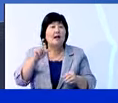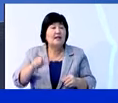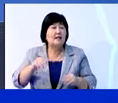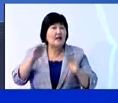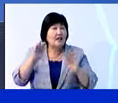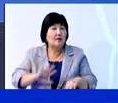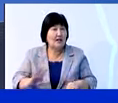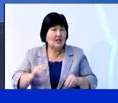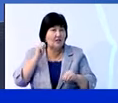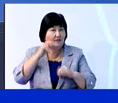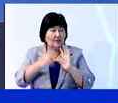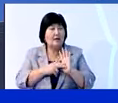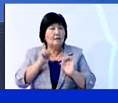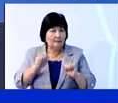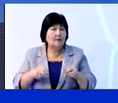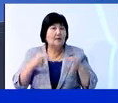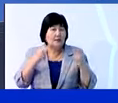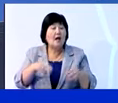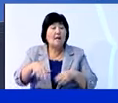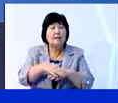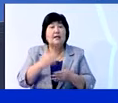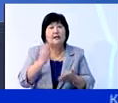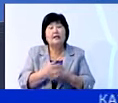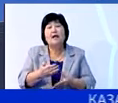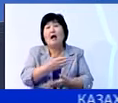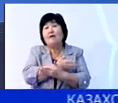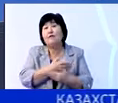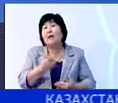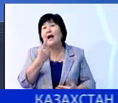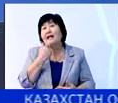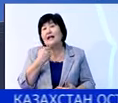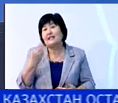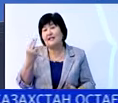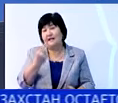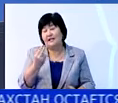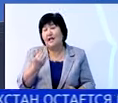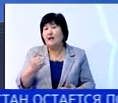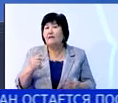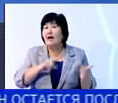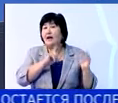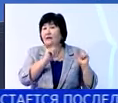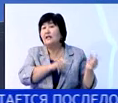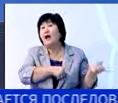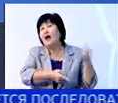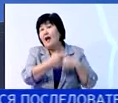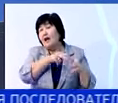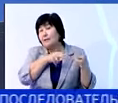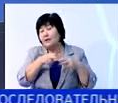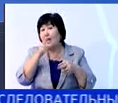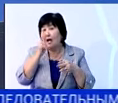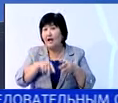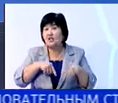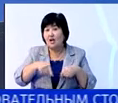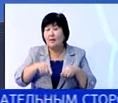младше 18 лет. Болельщикам необходимо иметь при себе футболку красного цвета. Выезд обратно сразу после окончания